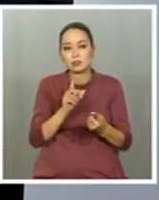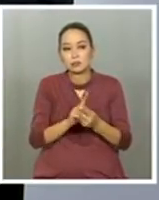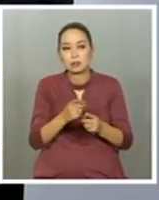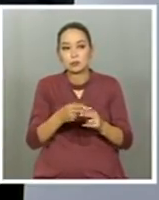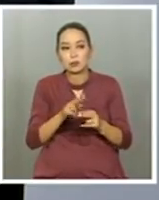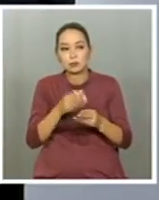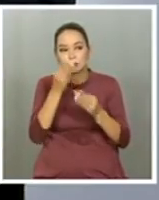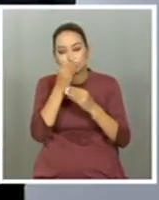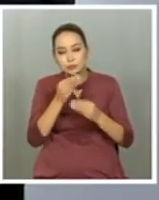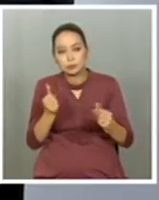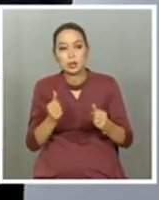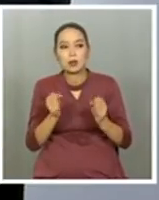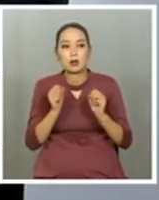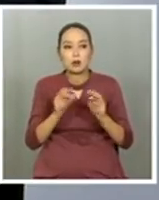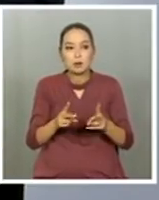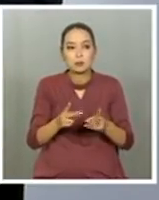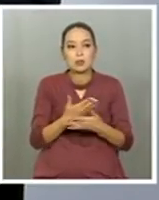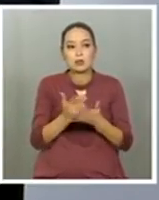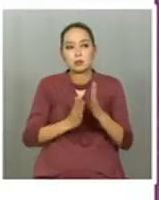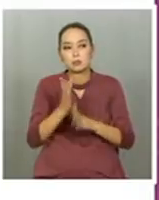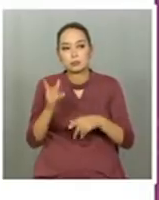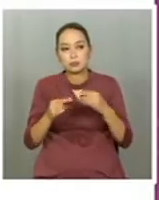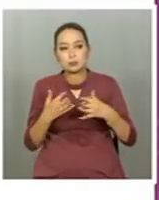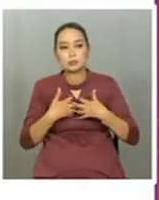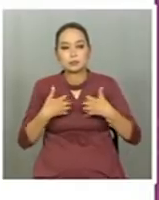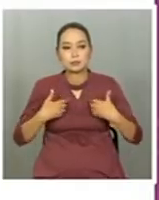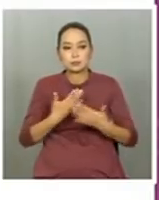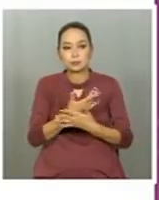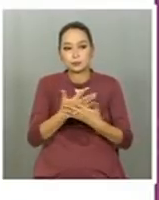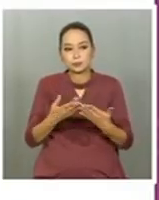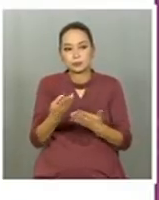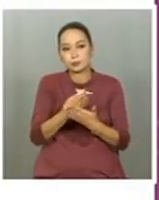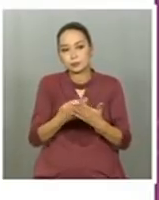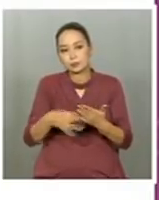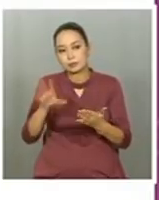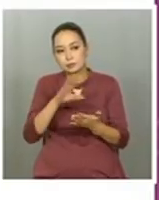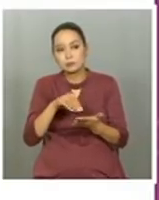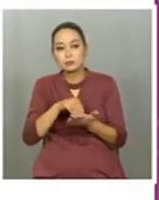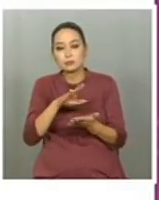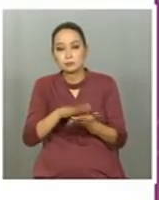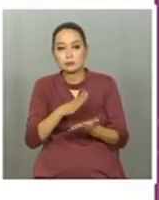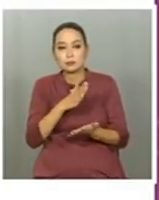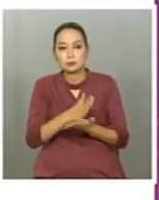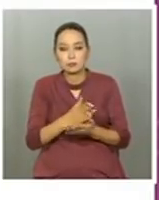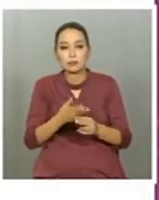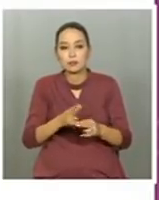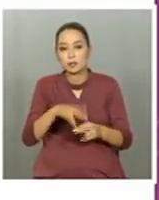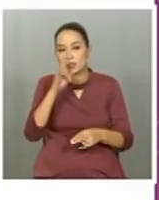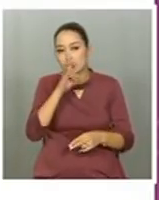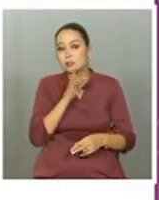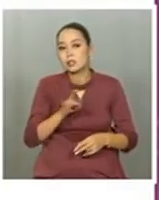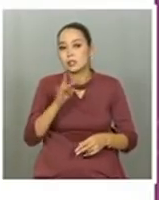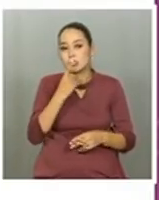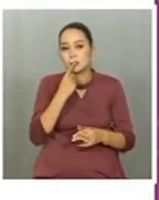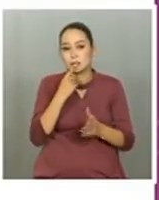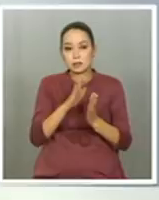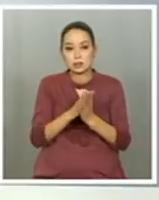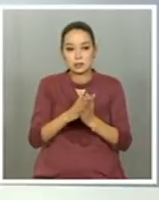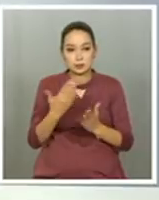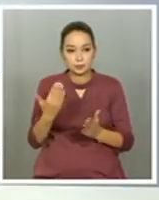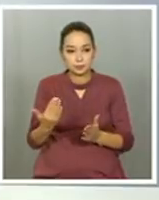өсімдіктер мен жануарлар түрлері суреттерімен безендірілген басылым. Бұл Қазақстан Республикасы Қызыл кітабының бір